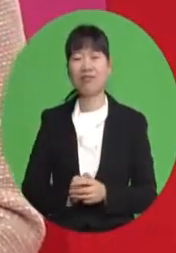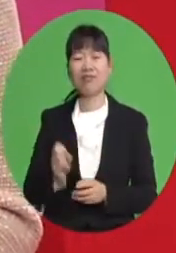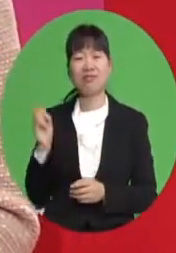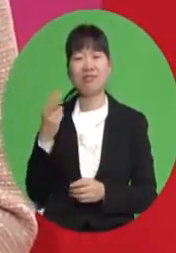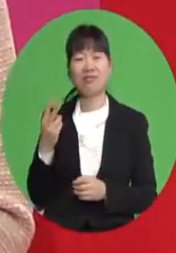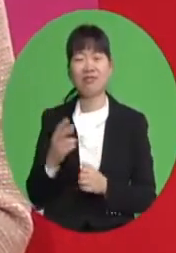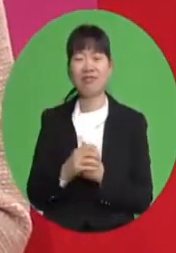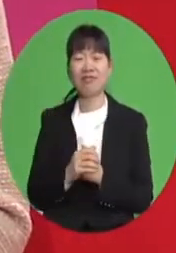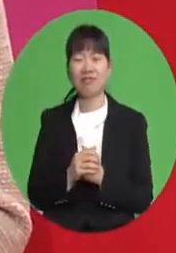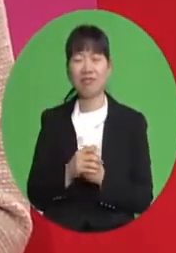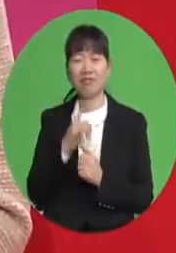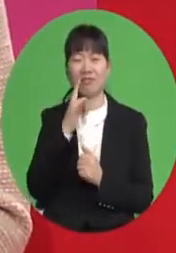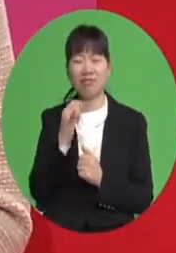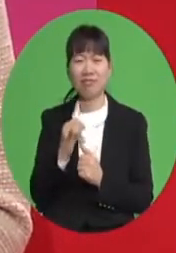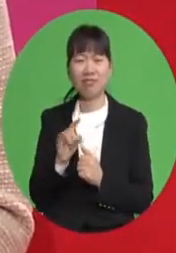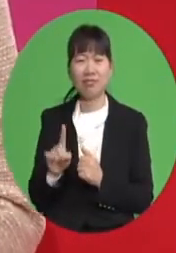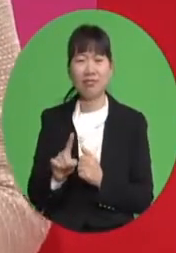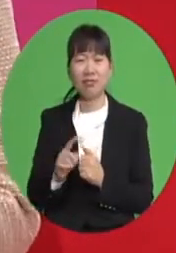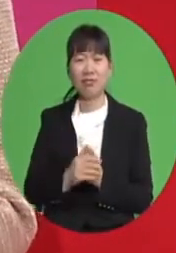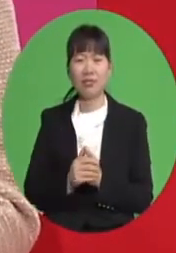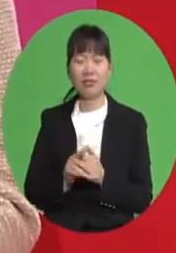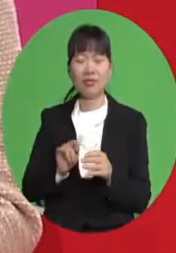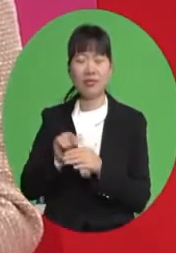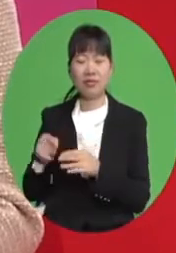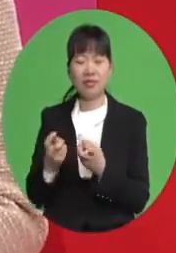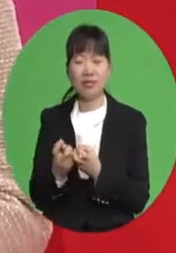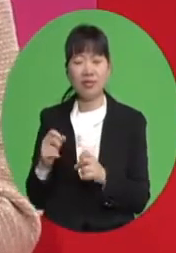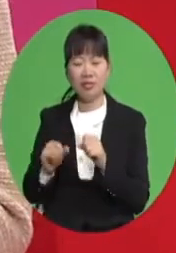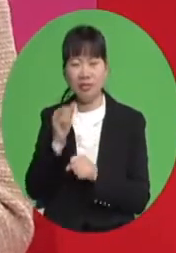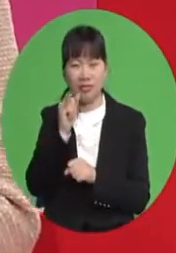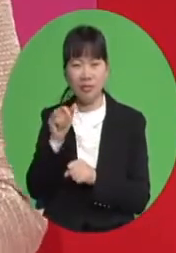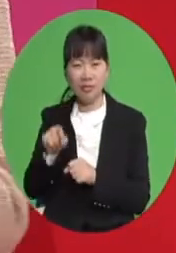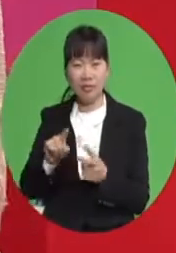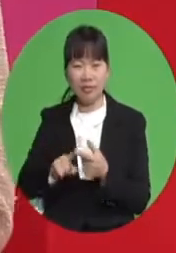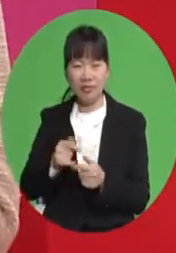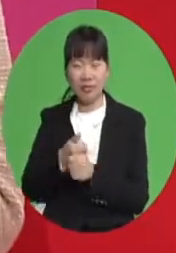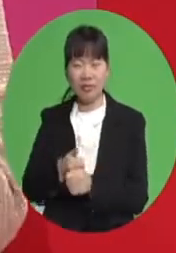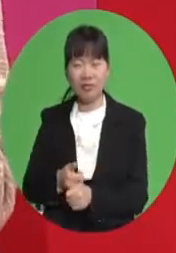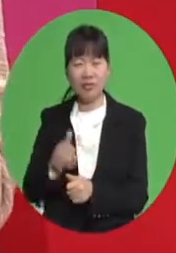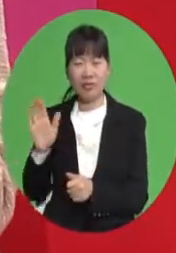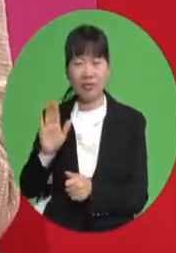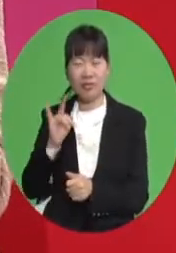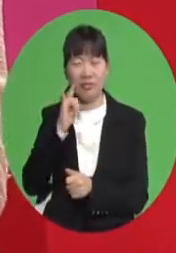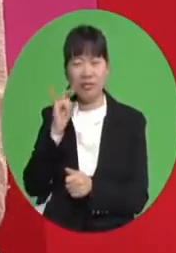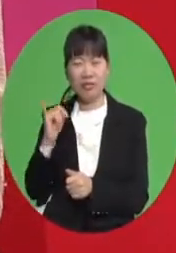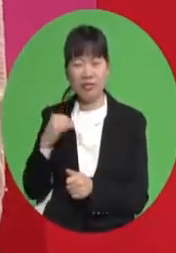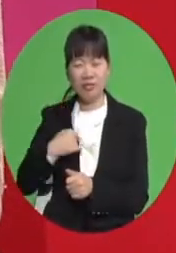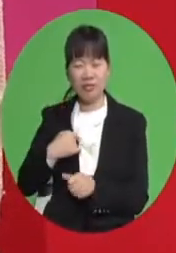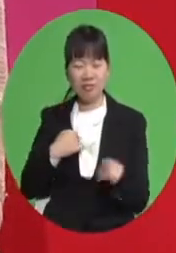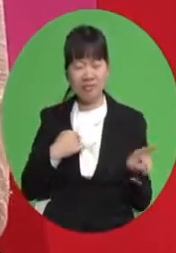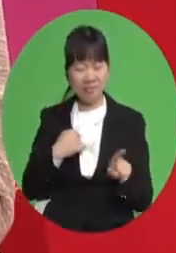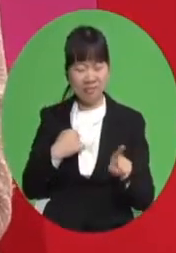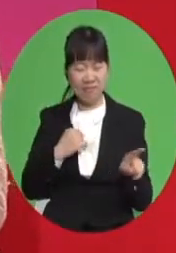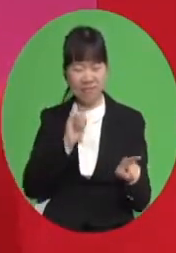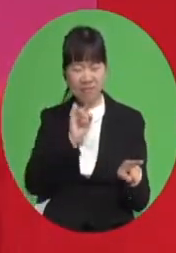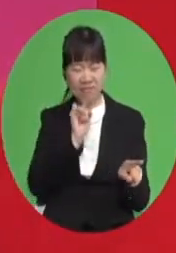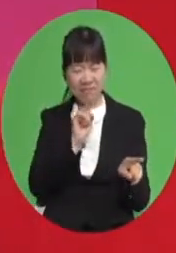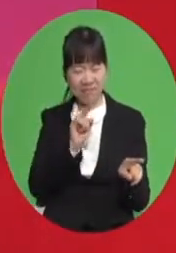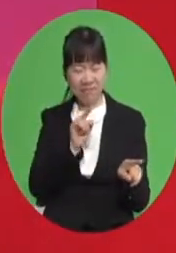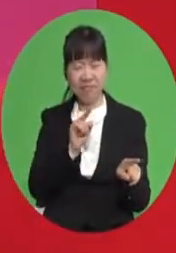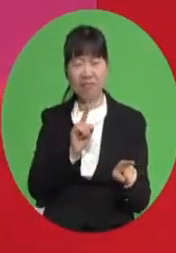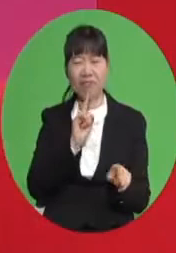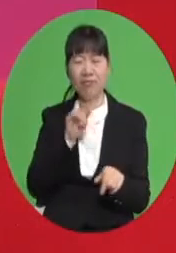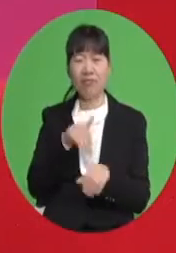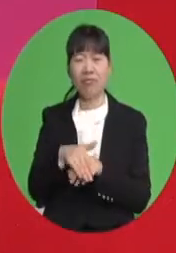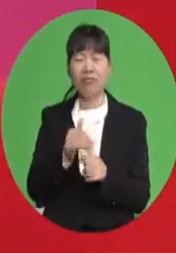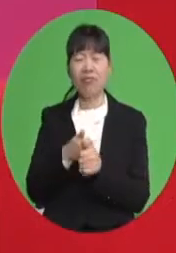또 이때 이제 엄마가 뭐 저기 나가서 뭐 어떻게 행동한다. 그러면 그대로 한다거나 아니면 또 엄마가 자기한테 너 어쩌고 저쩌고 이렇게 혼내잖아요. 말투 따라할